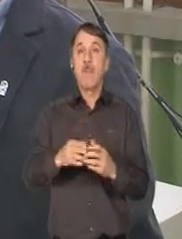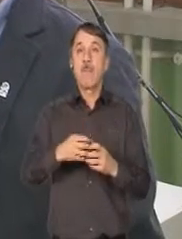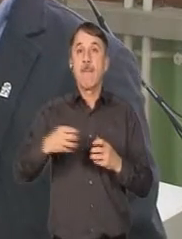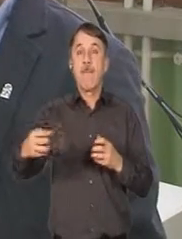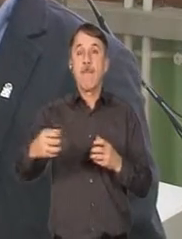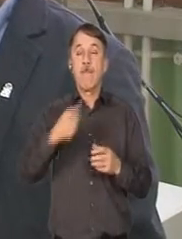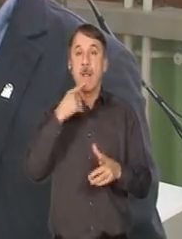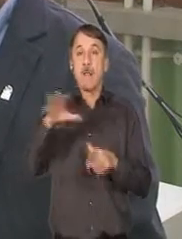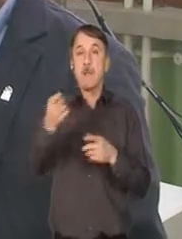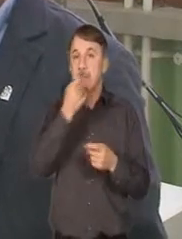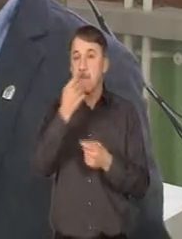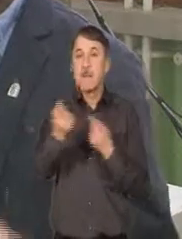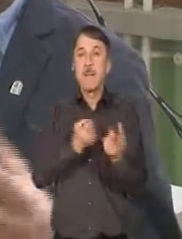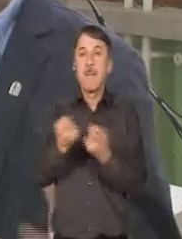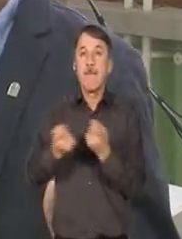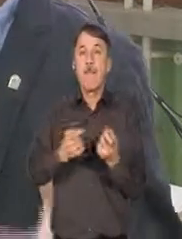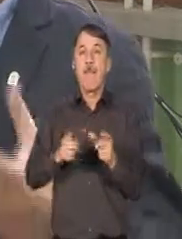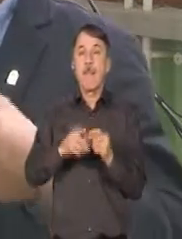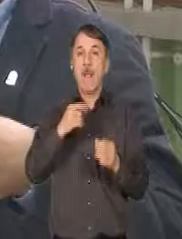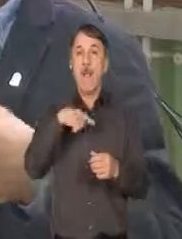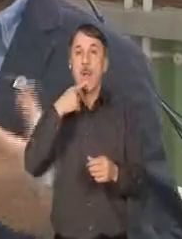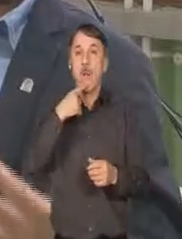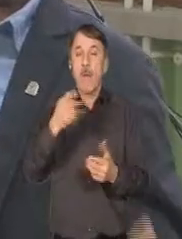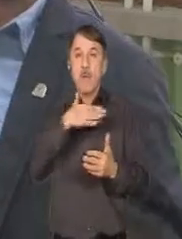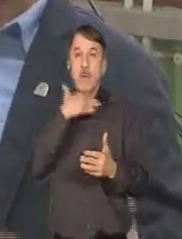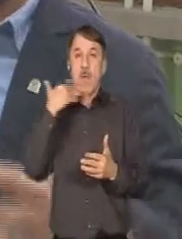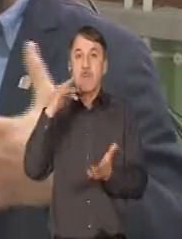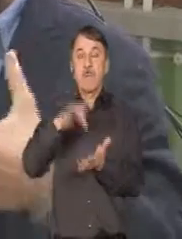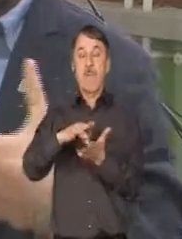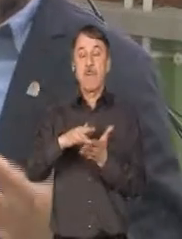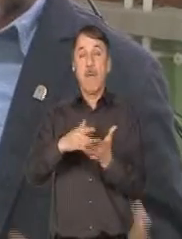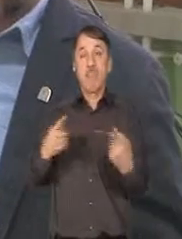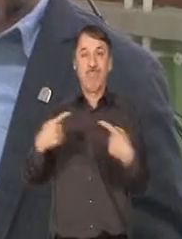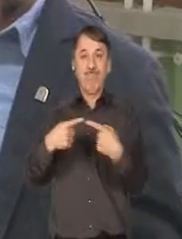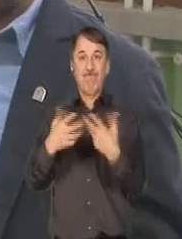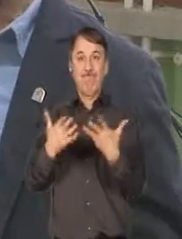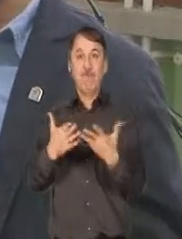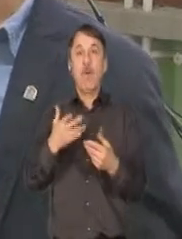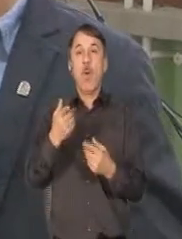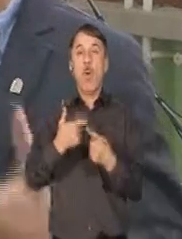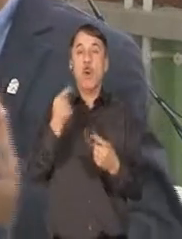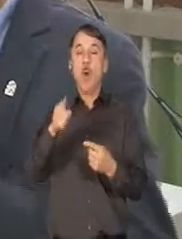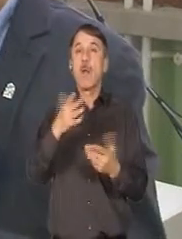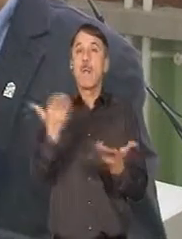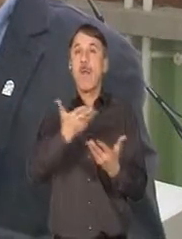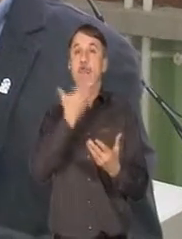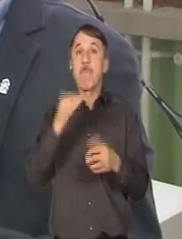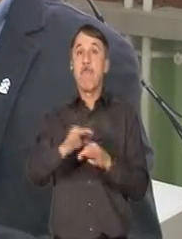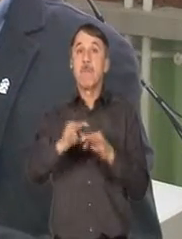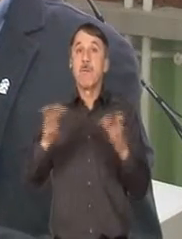dalje ispitivati i svjedoci smo da imamo dosta čak i kontradiktornih zaključaka, od onih da nema